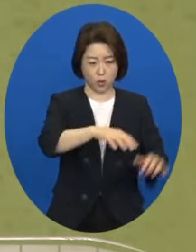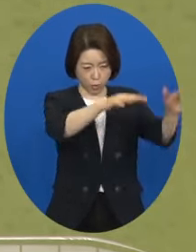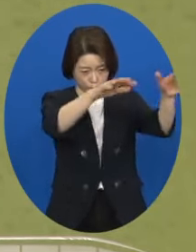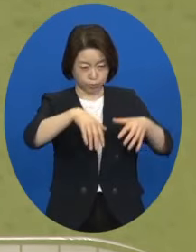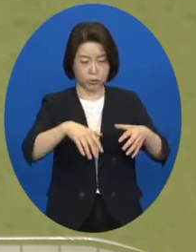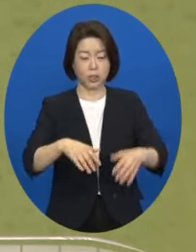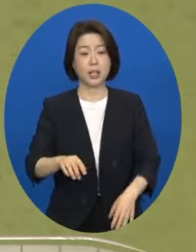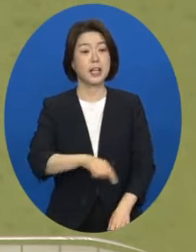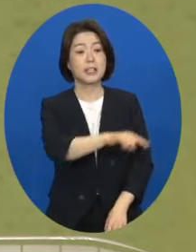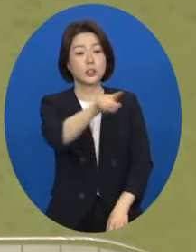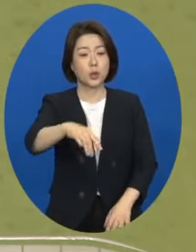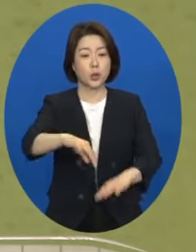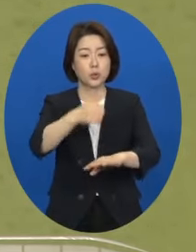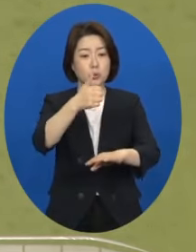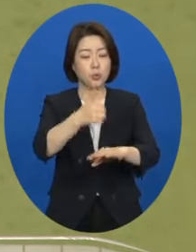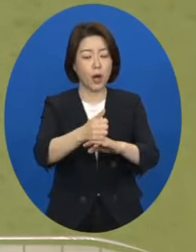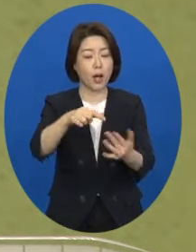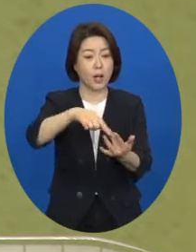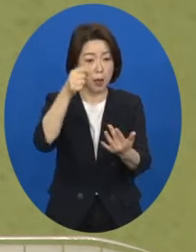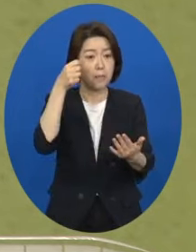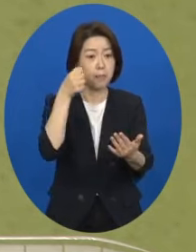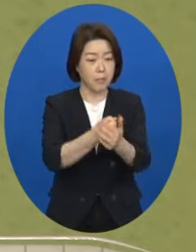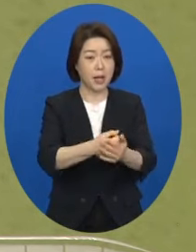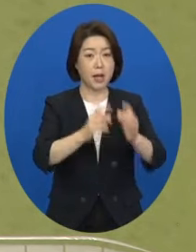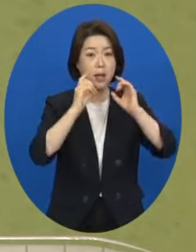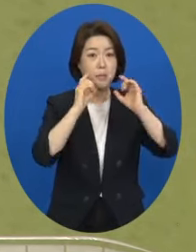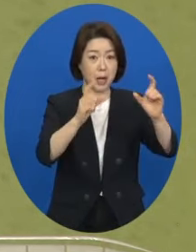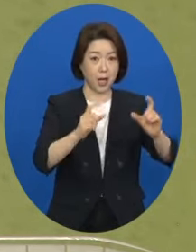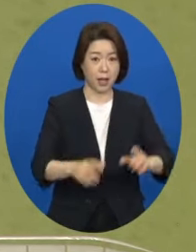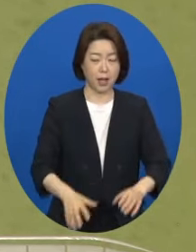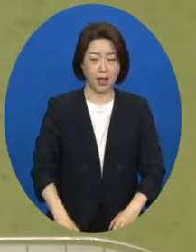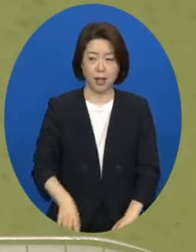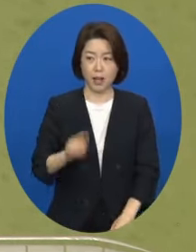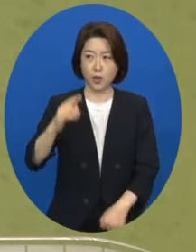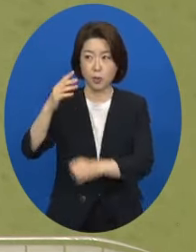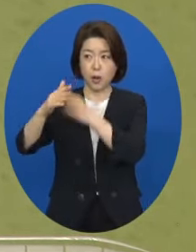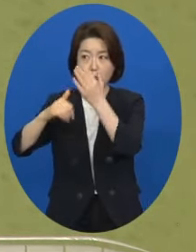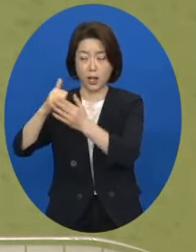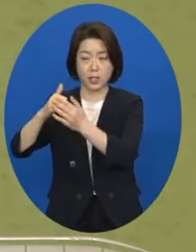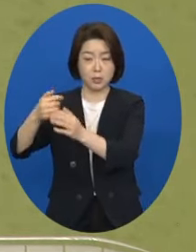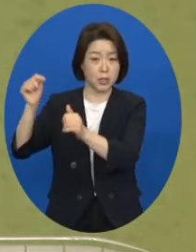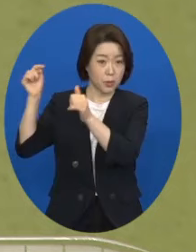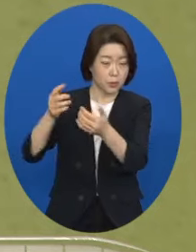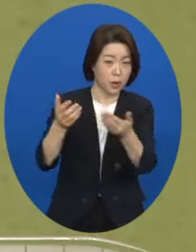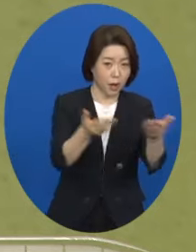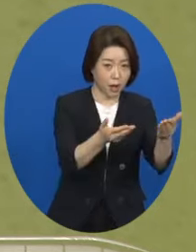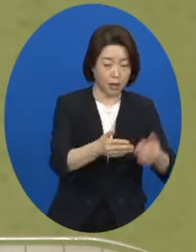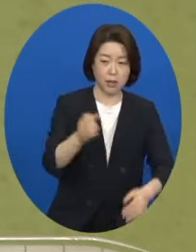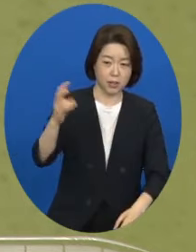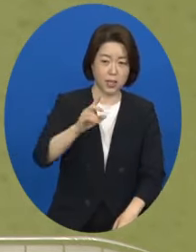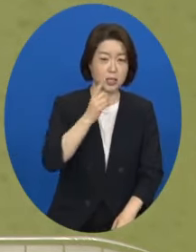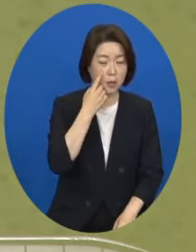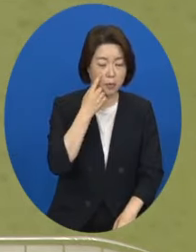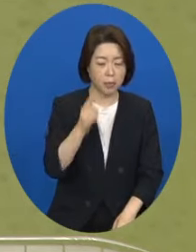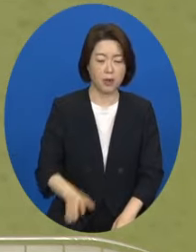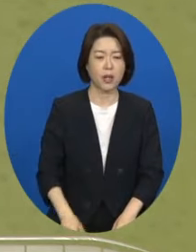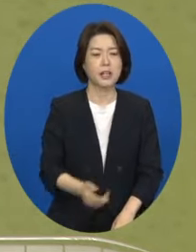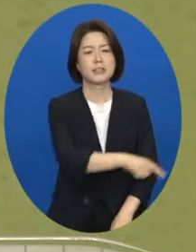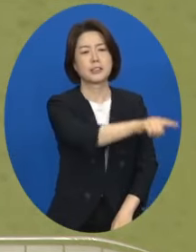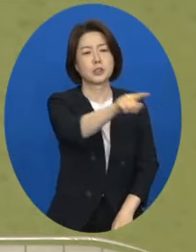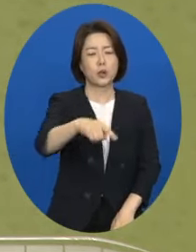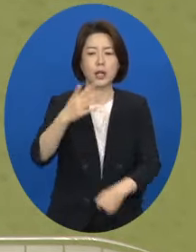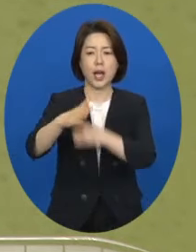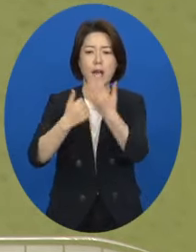왕이 세워졌다, 하나님이 택하셨다라고 보여주시면서 한 말씀이 다시 한번 강조하기를 너희가 하나님을 버렸다라고 다시 한번